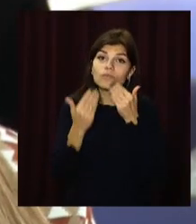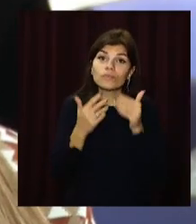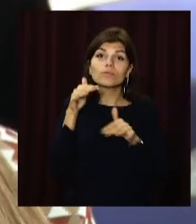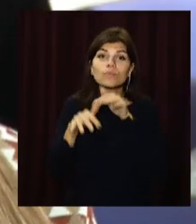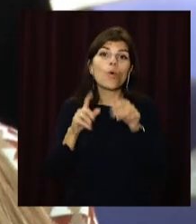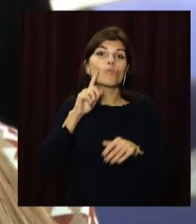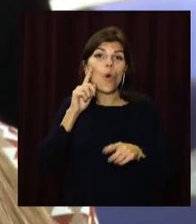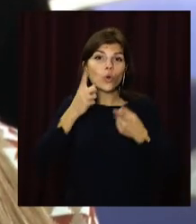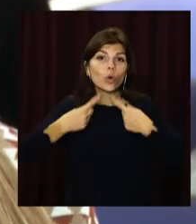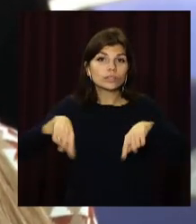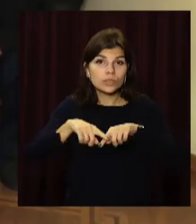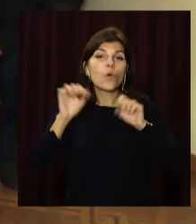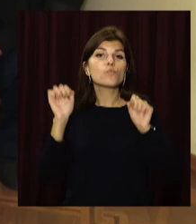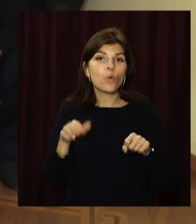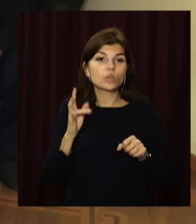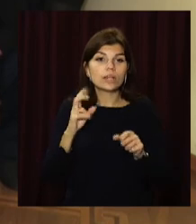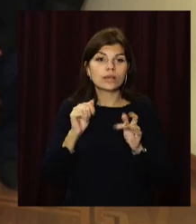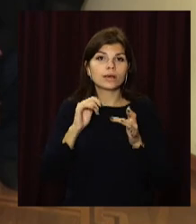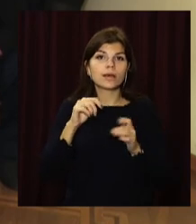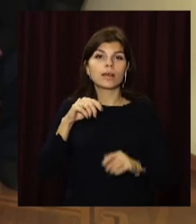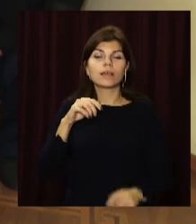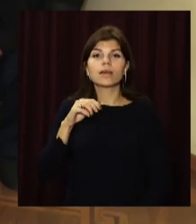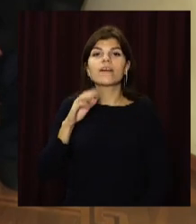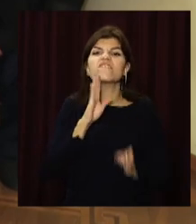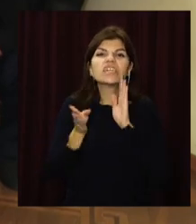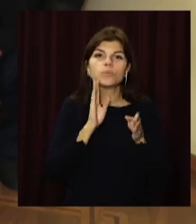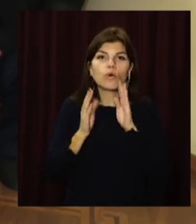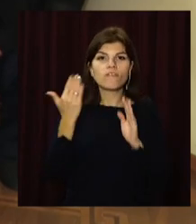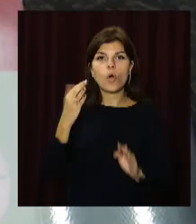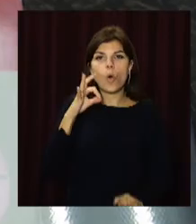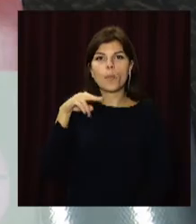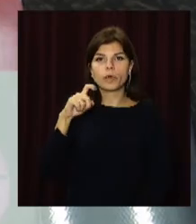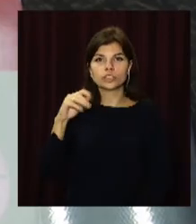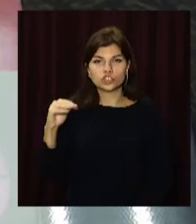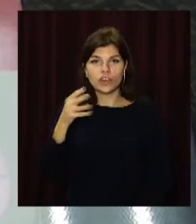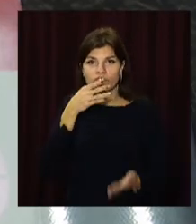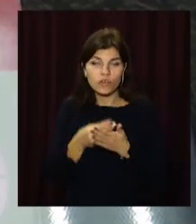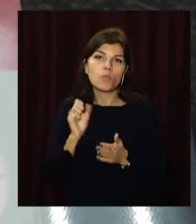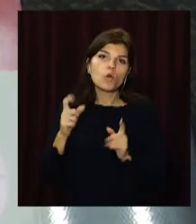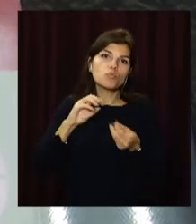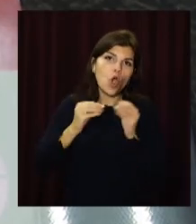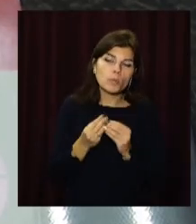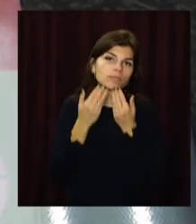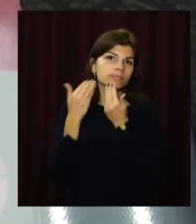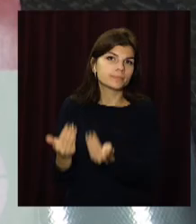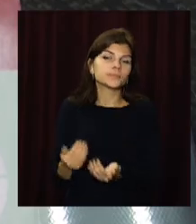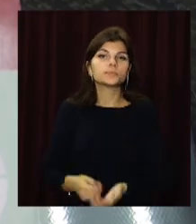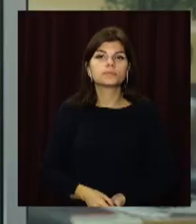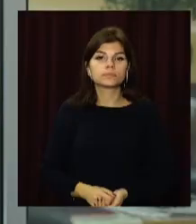до молодіжної організації можна на сторінці партії у Фейсбук. Катерина Шинкаренко, Роман Івашинов, Open News, телеканал